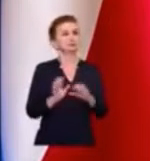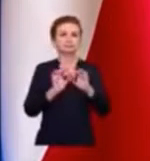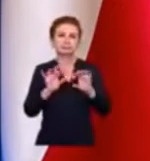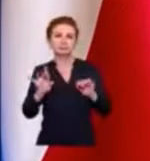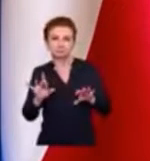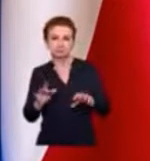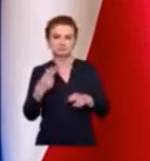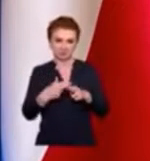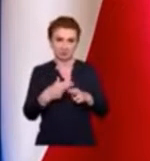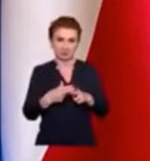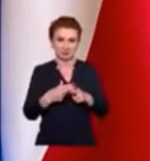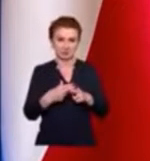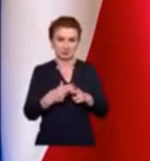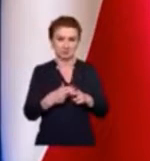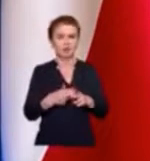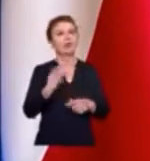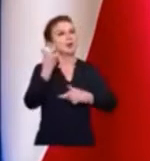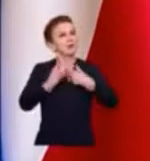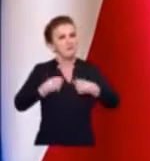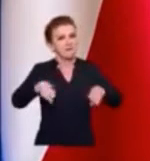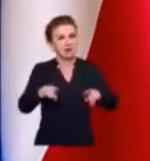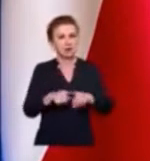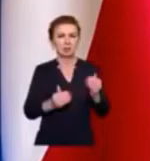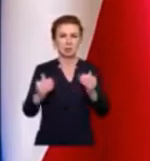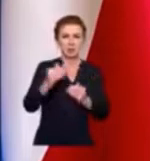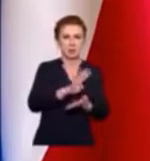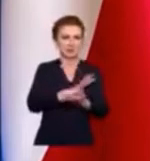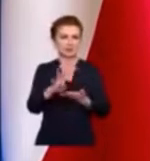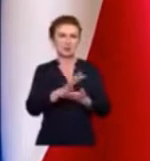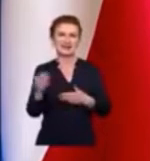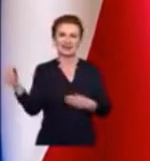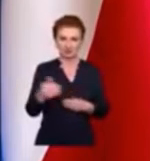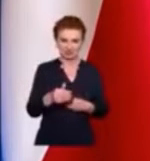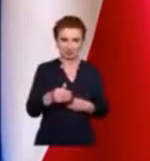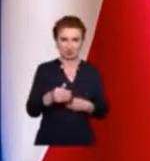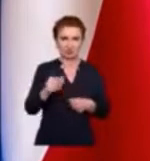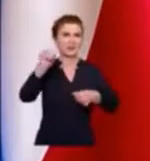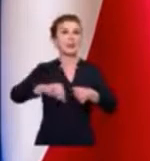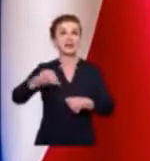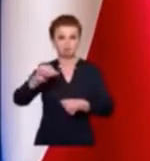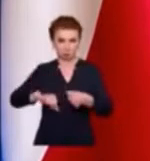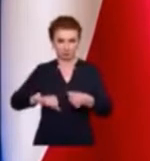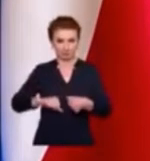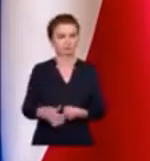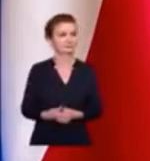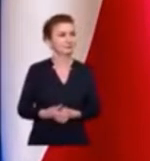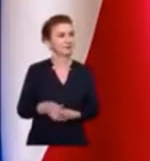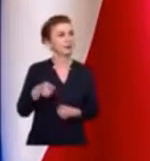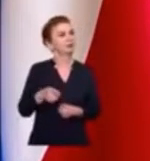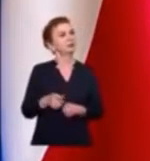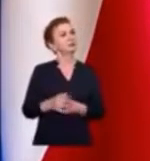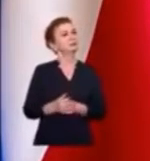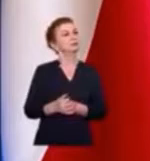zarażone. Zrobiono ponad 14 tysięcy testów. I